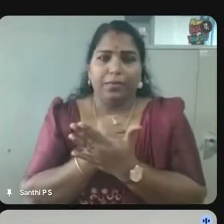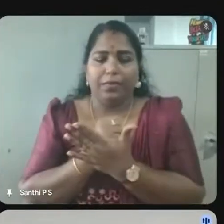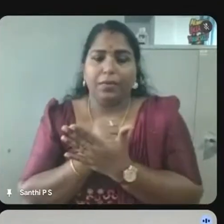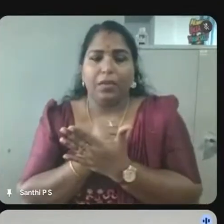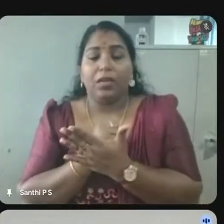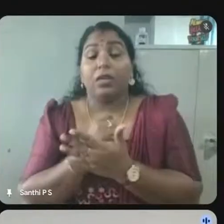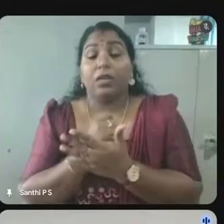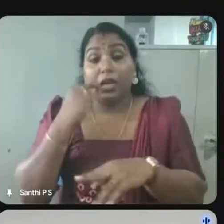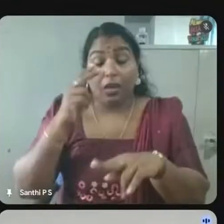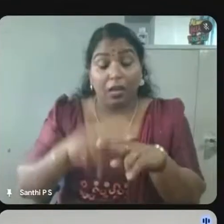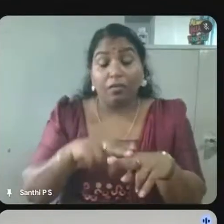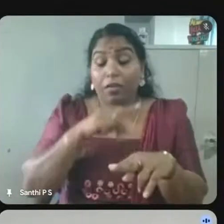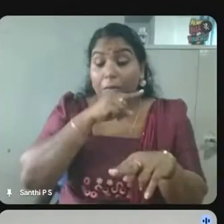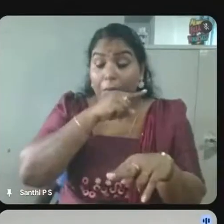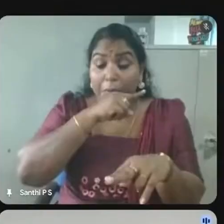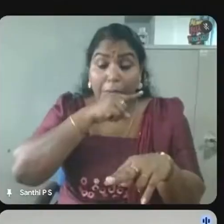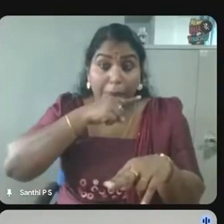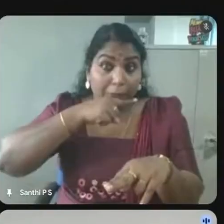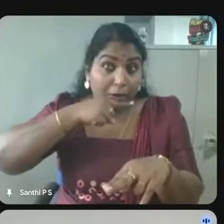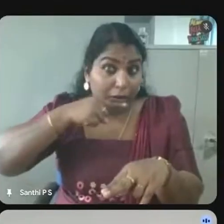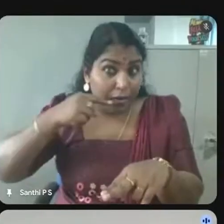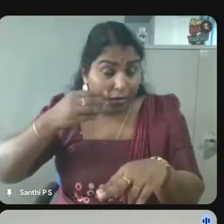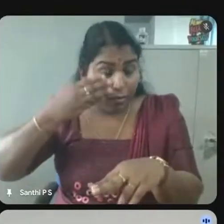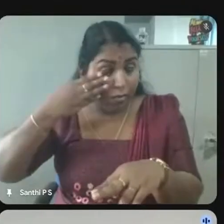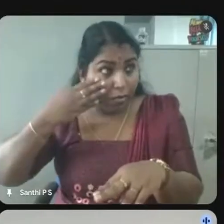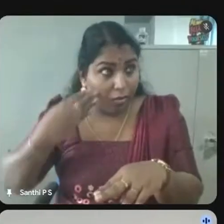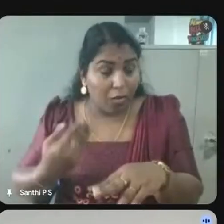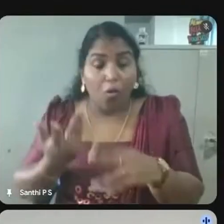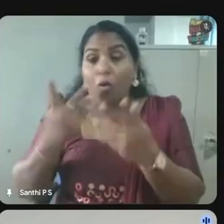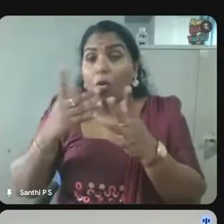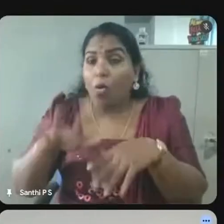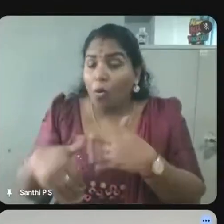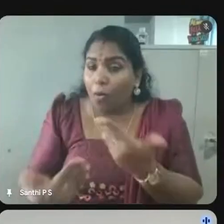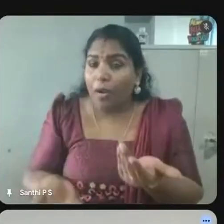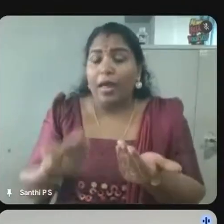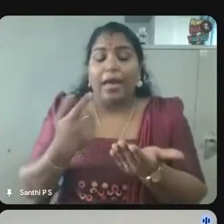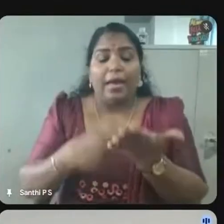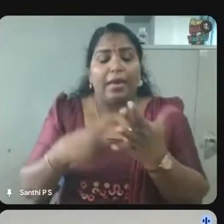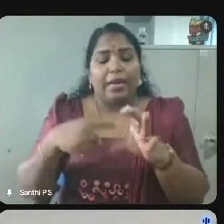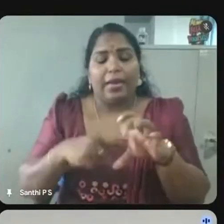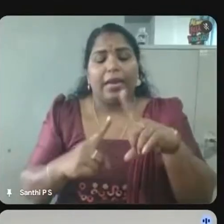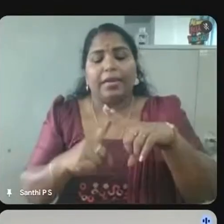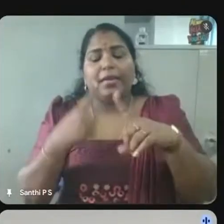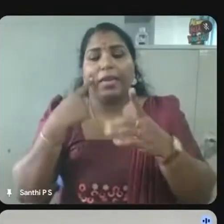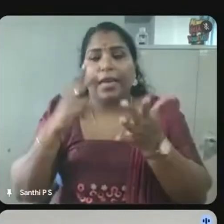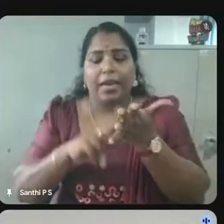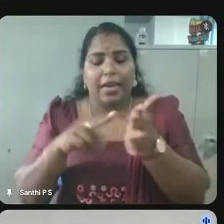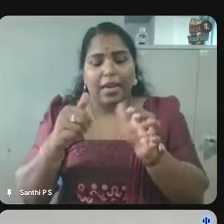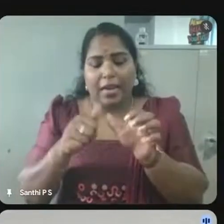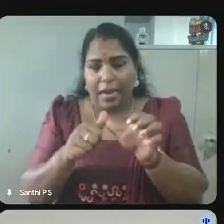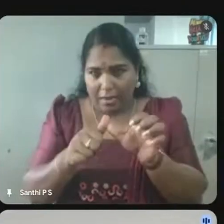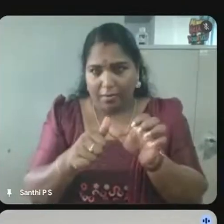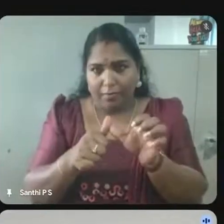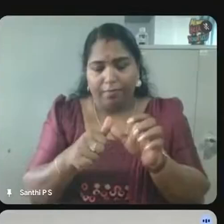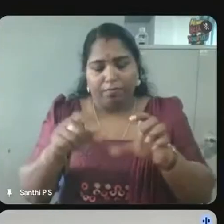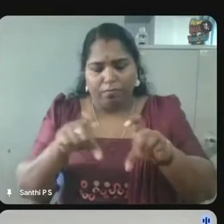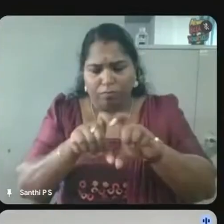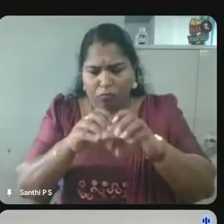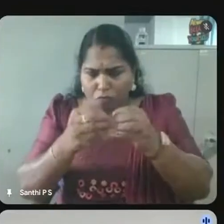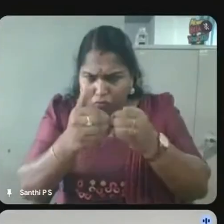വന്നിട്ടോ ഈ റെറ്റിന ഡിറ്റാച്ച് ആയിട്ടോ നമ്മൾ ട്രീറ്റ് ചെയ്യാൻ പോയാൽ അത് പഴയ കാഴ്ച തിരിച്ചു കിട്ടുമോ എന്ന് നമുക്ക് ഗ്യാരണ്ടി